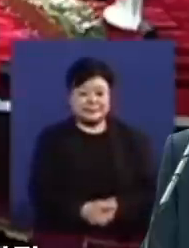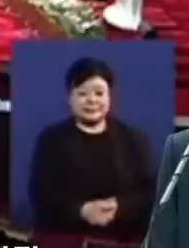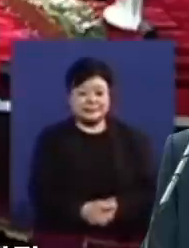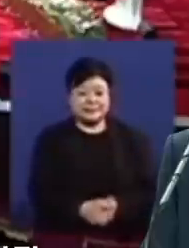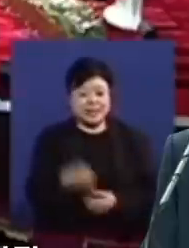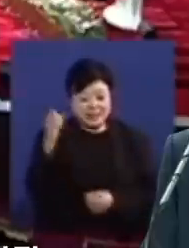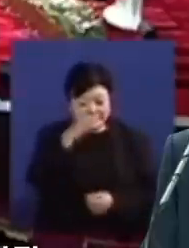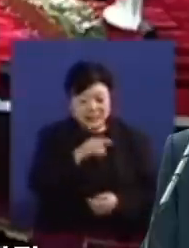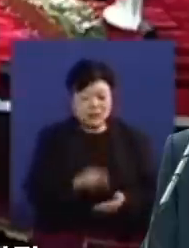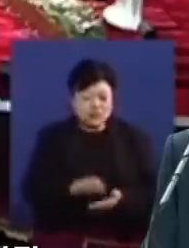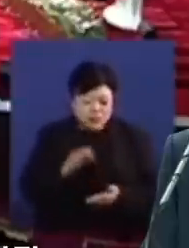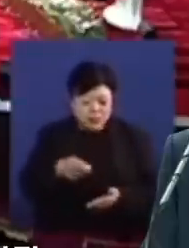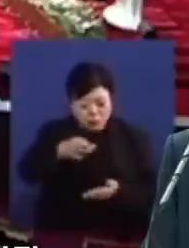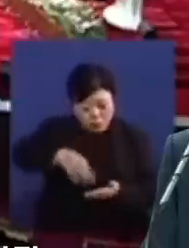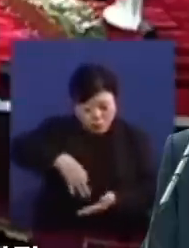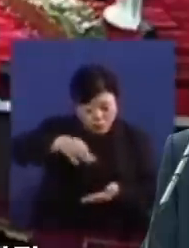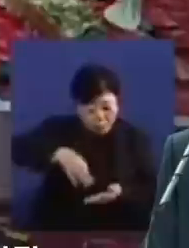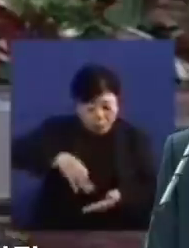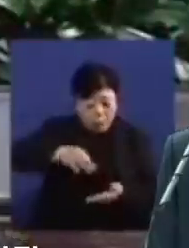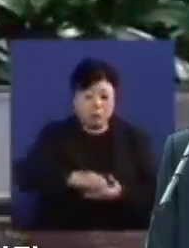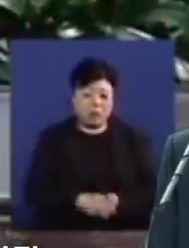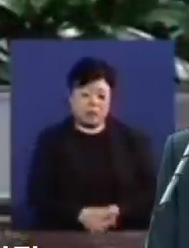그냥 유명해지고 돈 잘 벌고